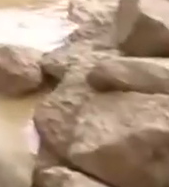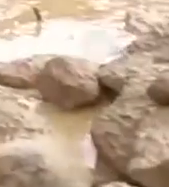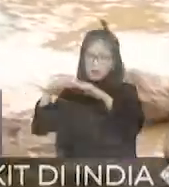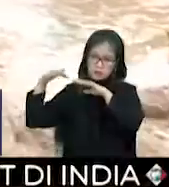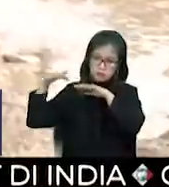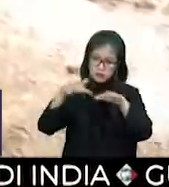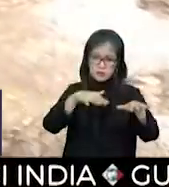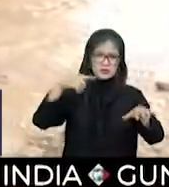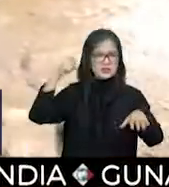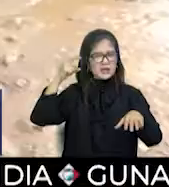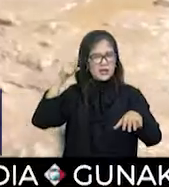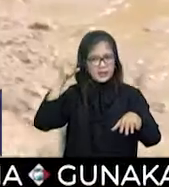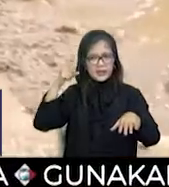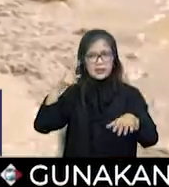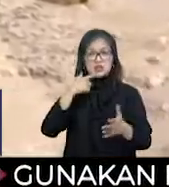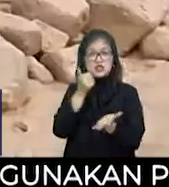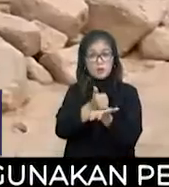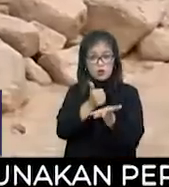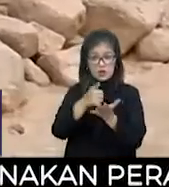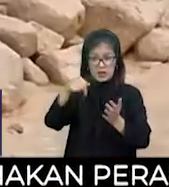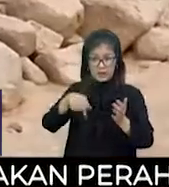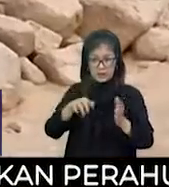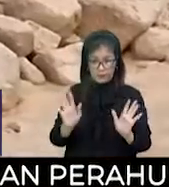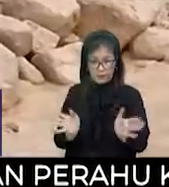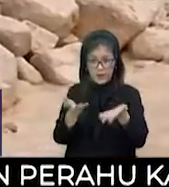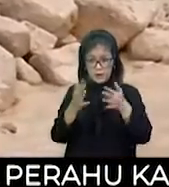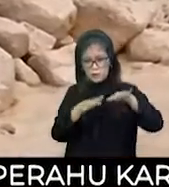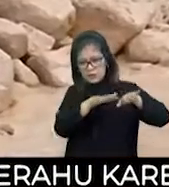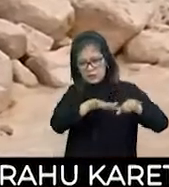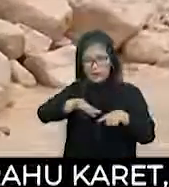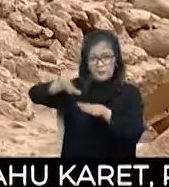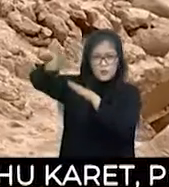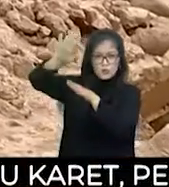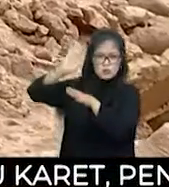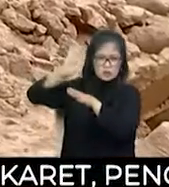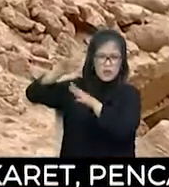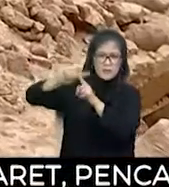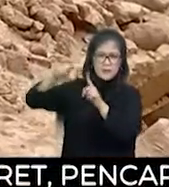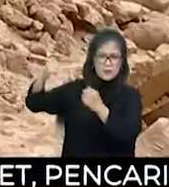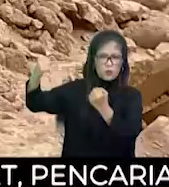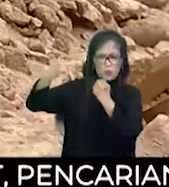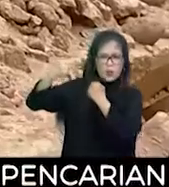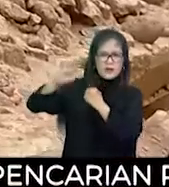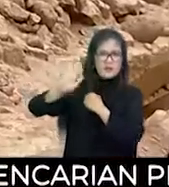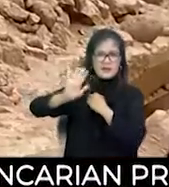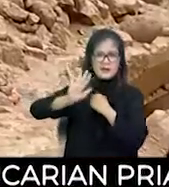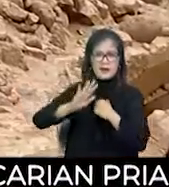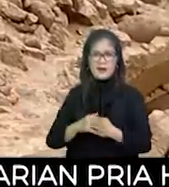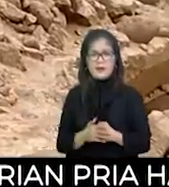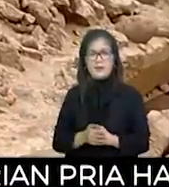mampu menahan material longsor dari Gunung Parangan. Dari Pacitan, Jawa Timur, Ahmad Subeki, iNews melaporkan.